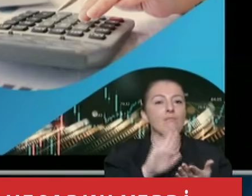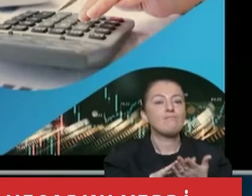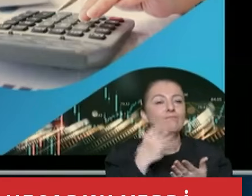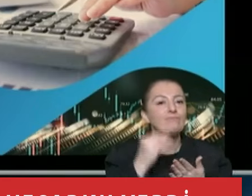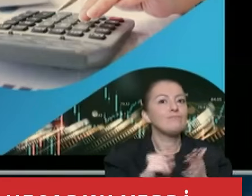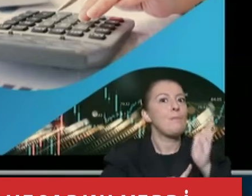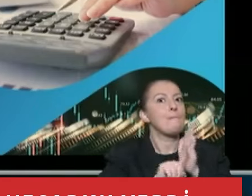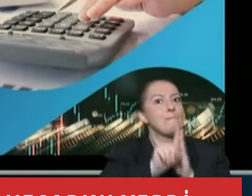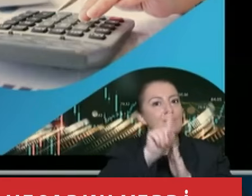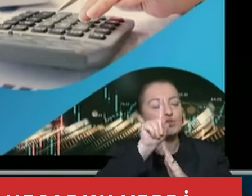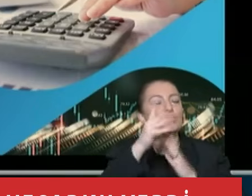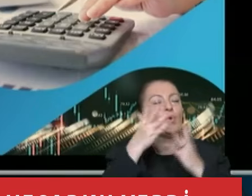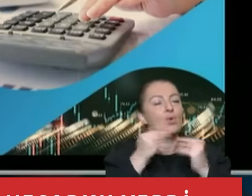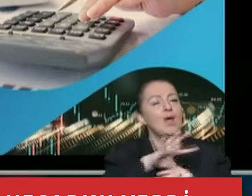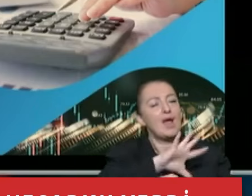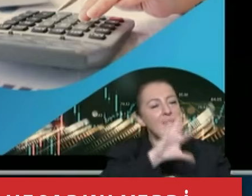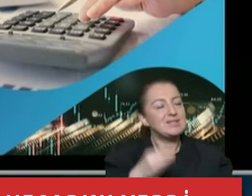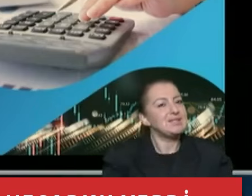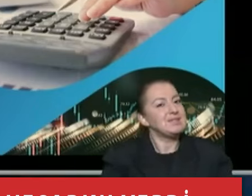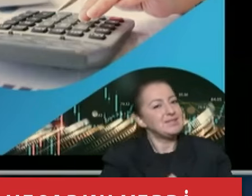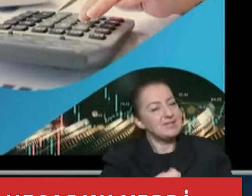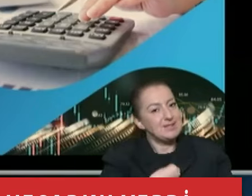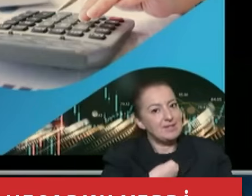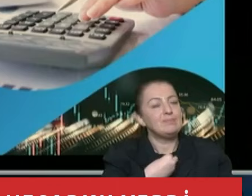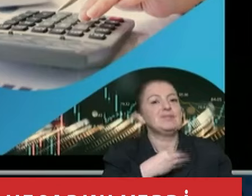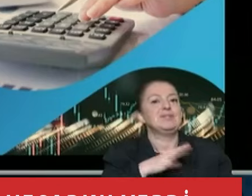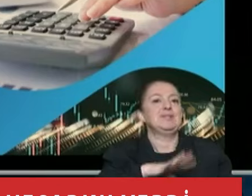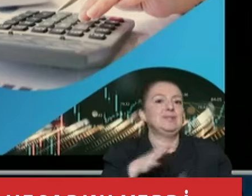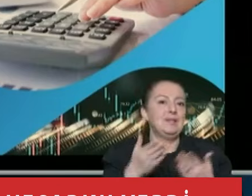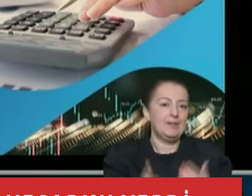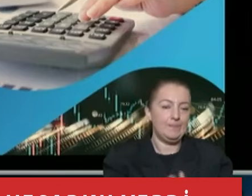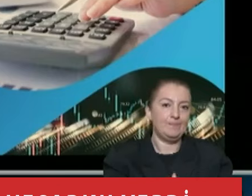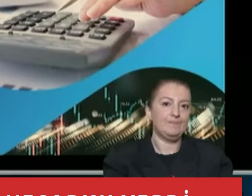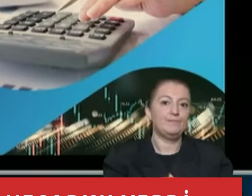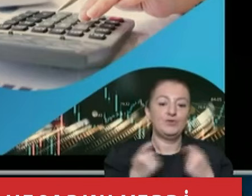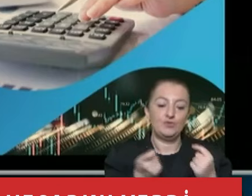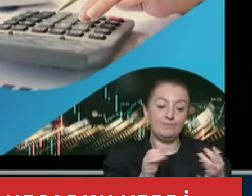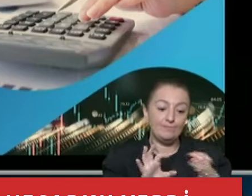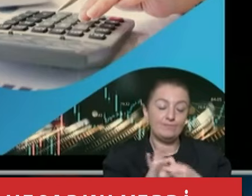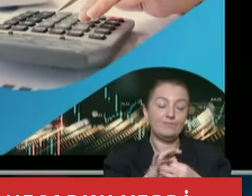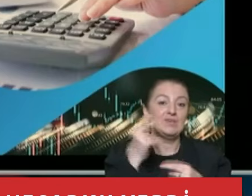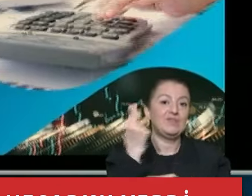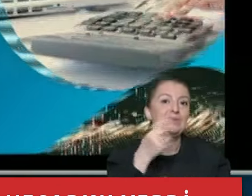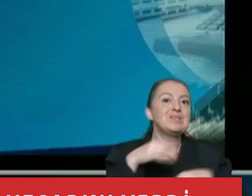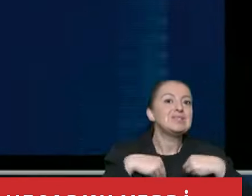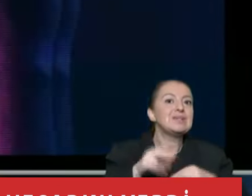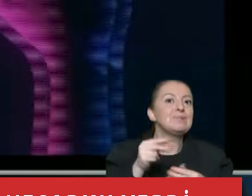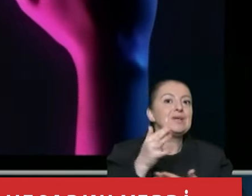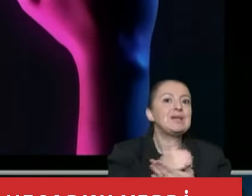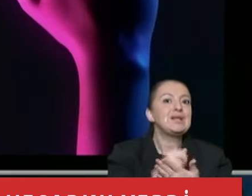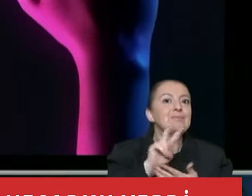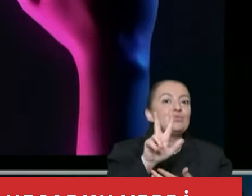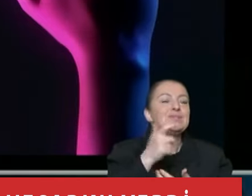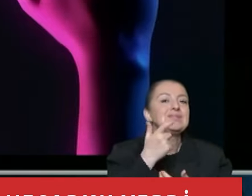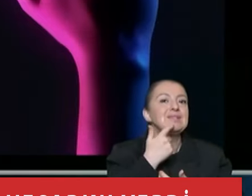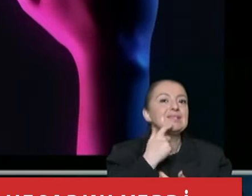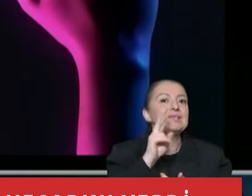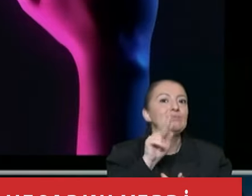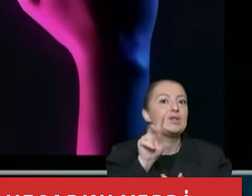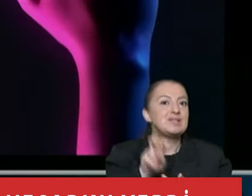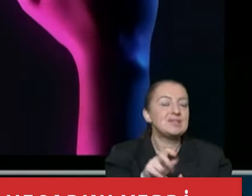ulaştığını herkesin hissettiğini hissetmesini sağlamak isterim iştirak şirketlerimizin satış gelirleri 2023 yılında